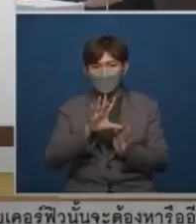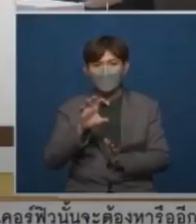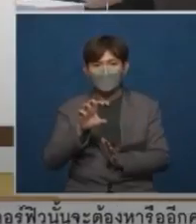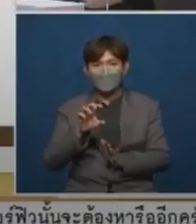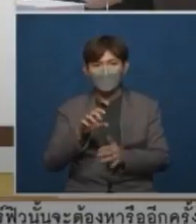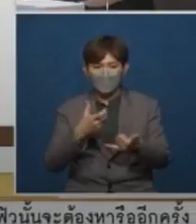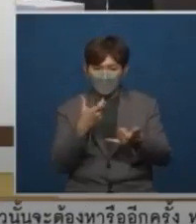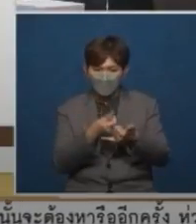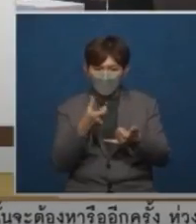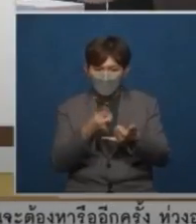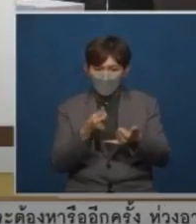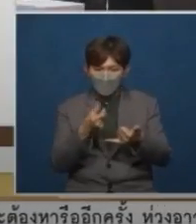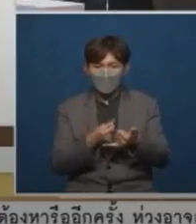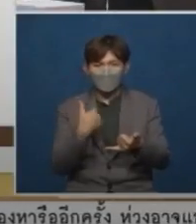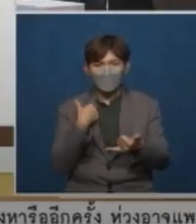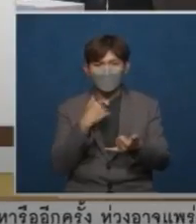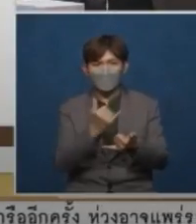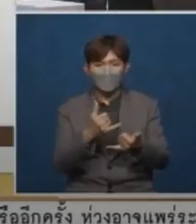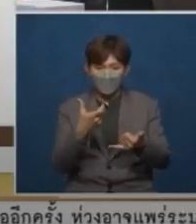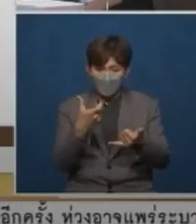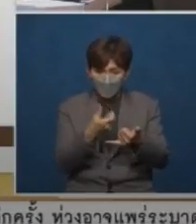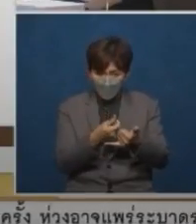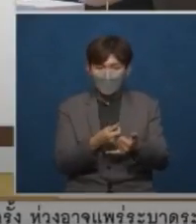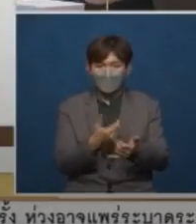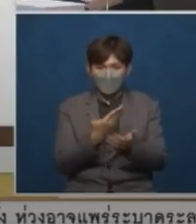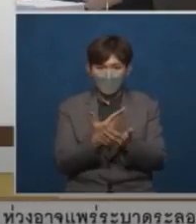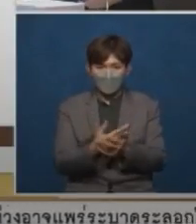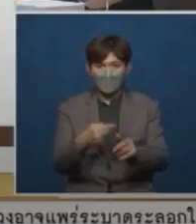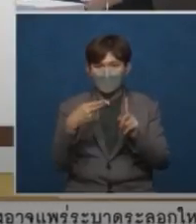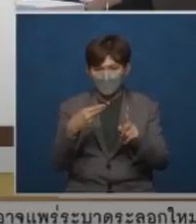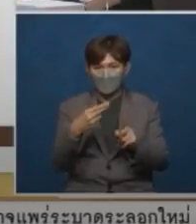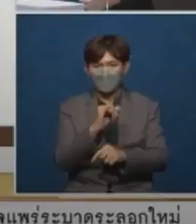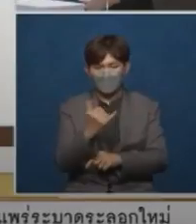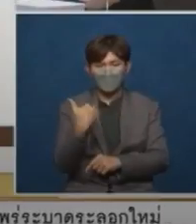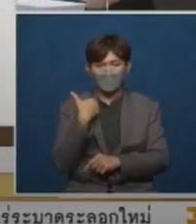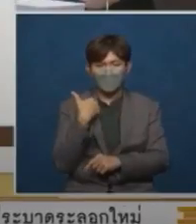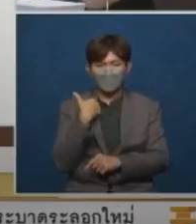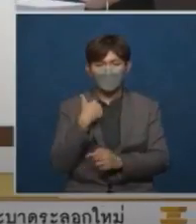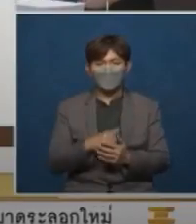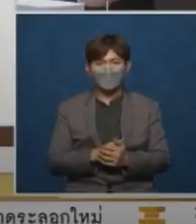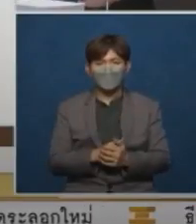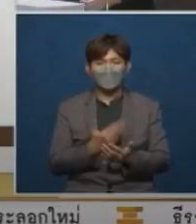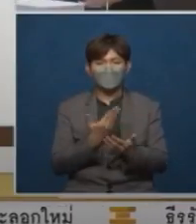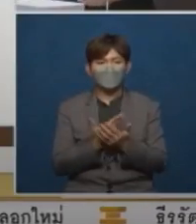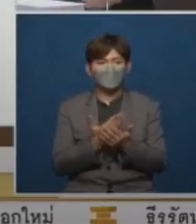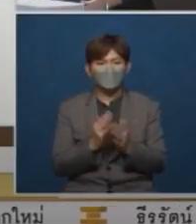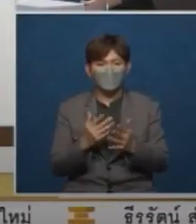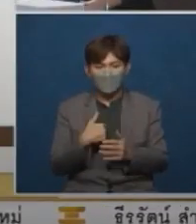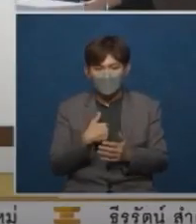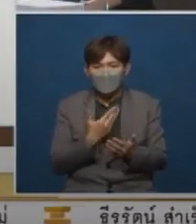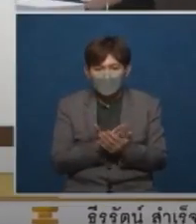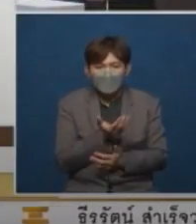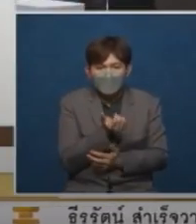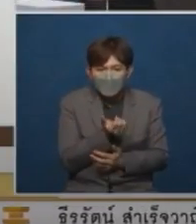ดหลายเข็มบางตัวต้องใช้จ่ายถึงหลักหมื่นบาทต่อตัวค่ะท่านประธานแม้เงินไม่มีก็ต้องหยิบยืมมาจ่